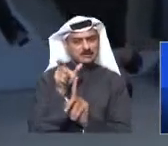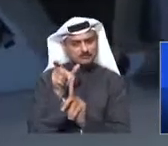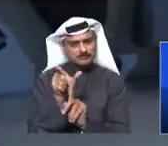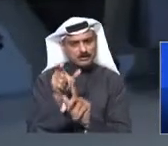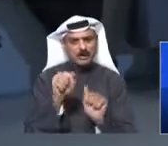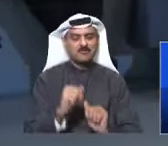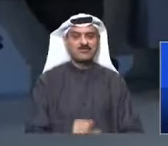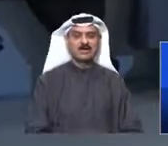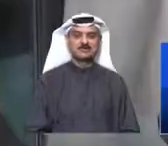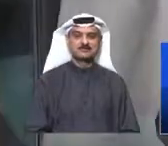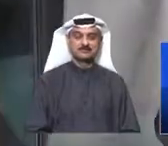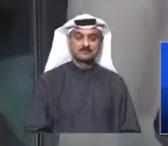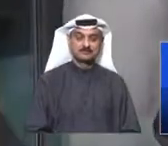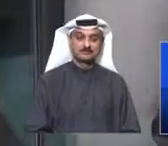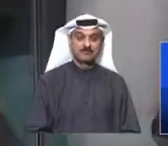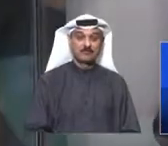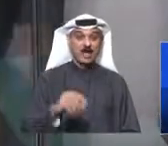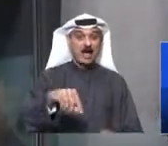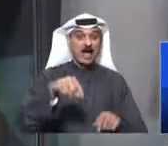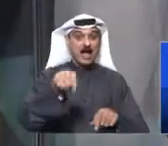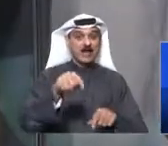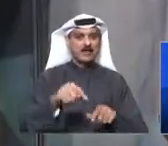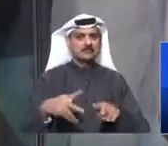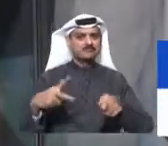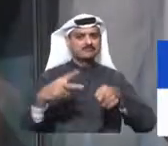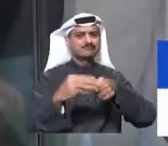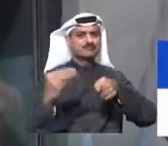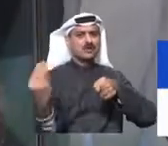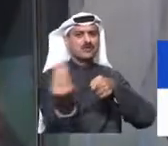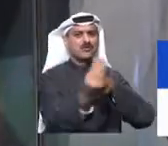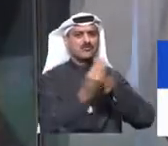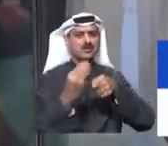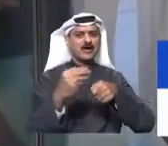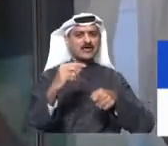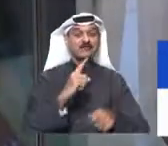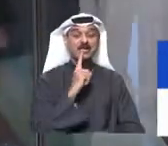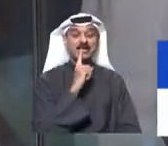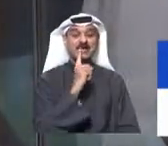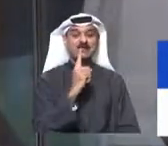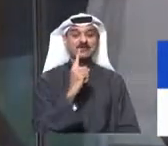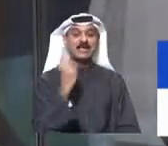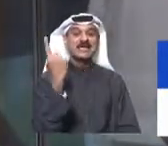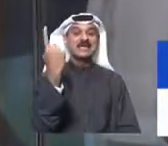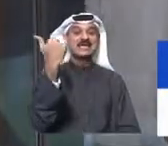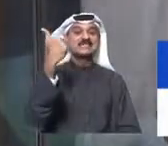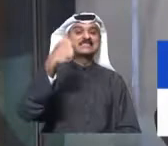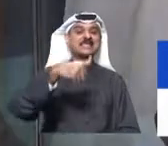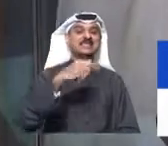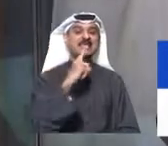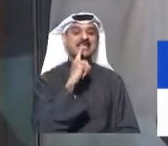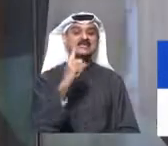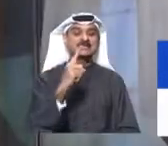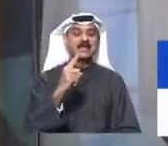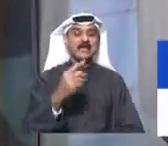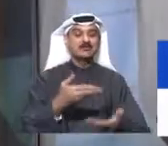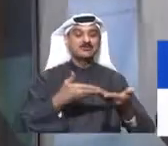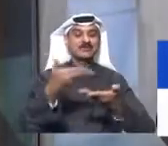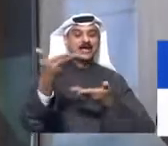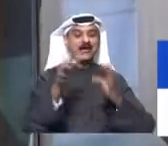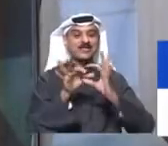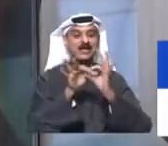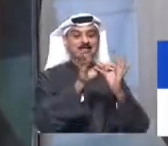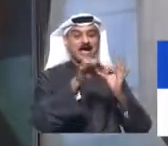الرحمن المطيري. هذا المعرض جاء بمناسبة مرور 60 عام على نشأة العلاقات الكويتية